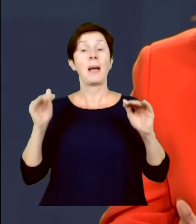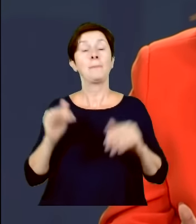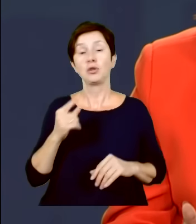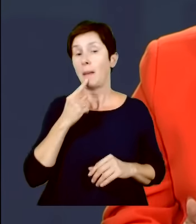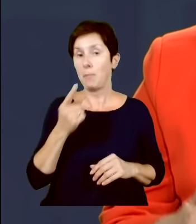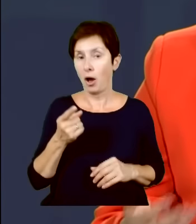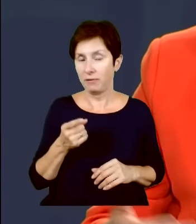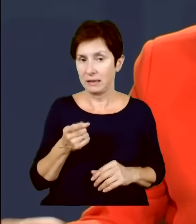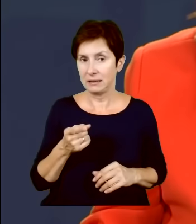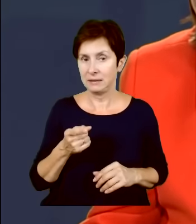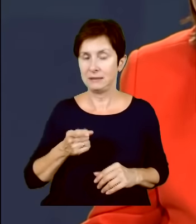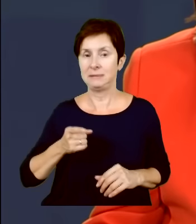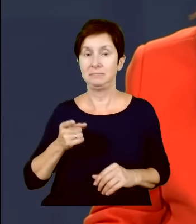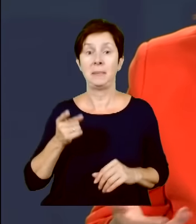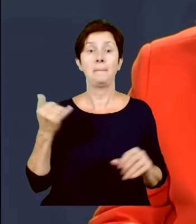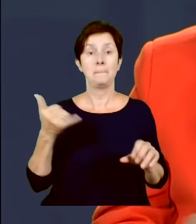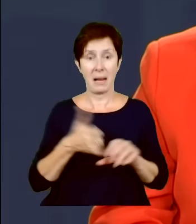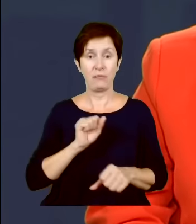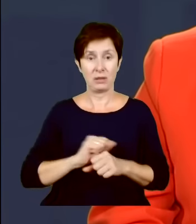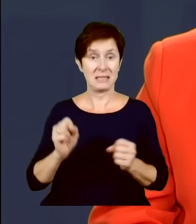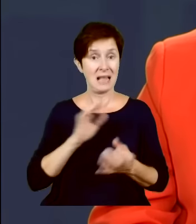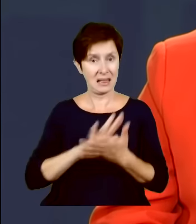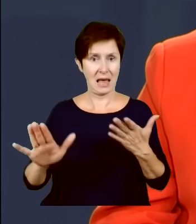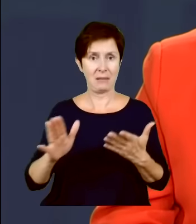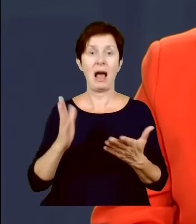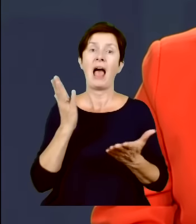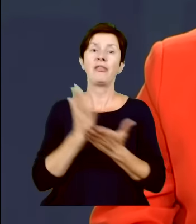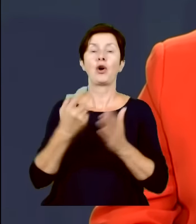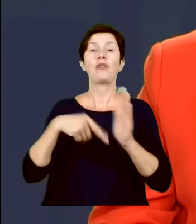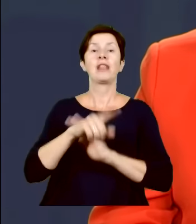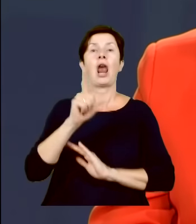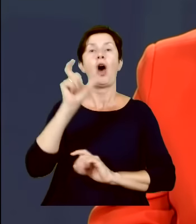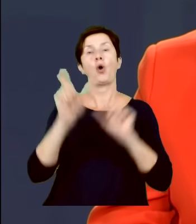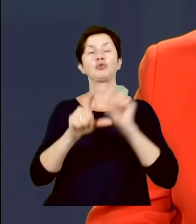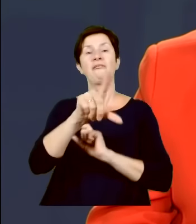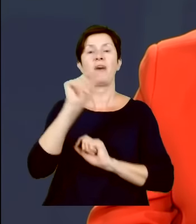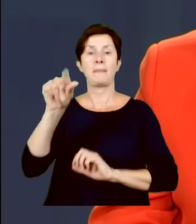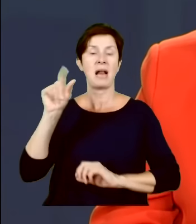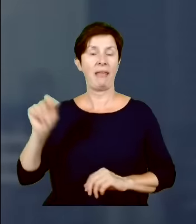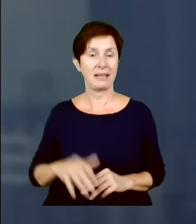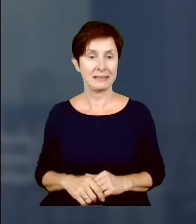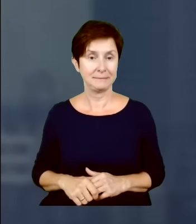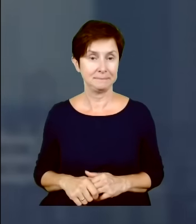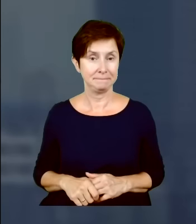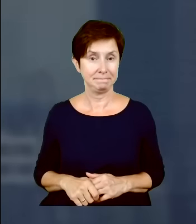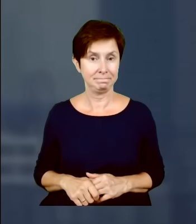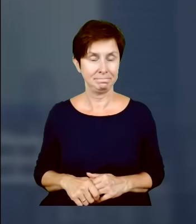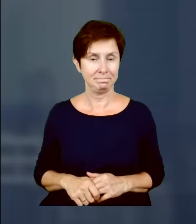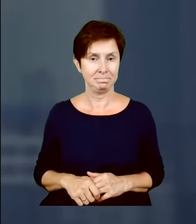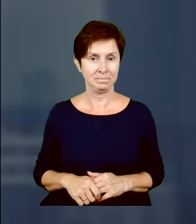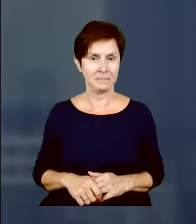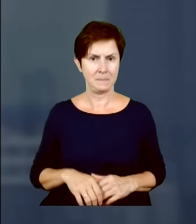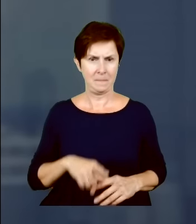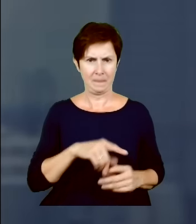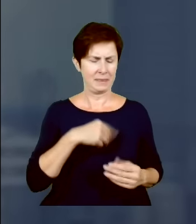przewrotny dotrzymał bo paliwo jest za darmo dla wybranych no tak nie bo ja cały czas czytam to i jak ten Adam Bodnar Stoi na